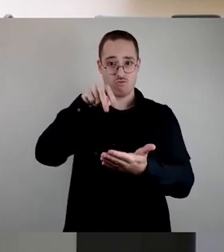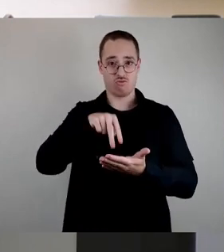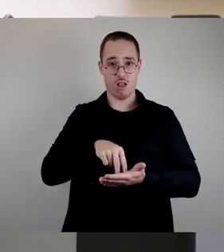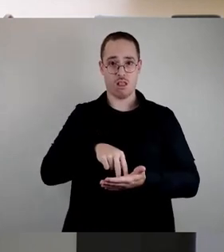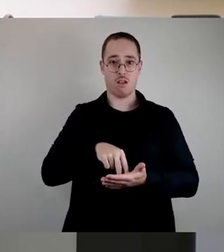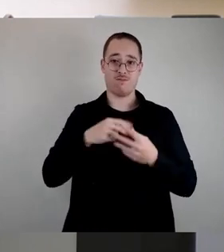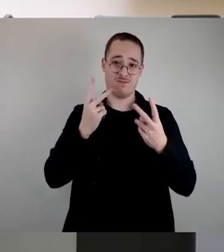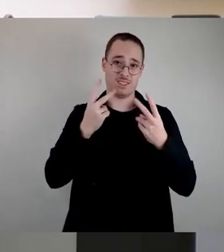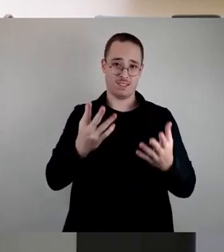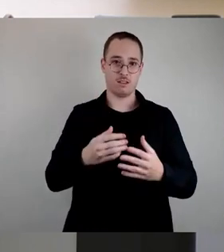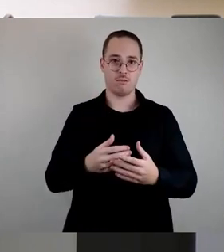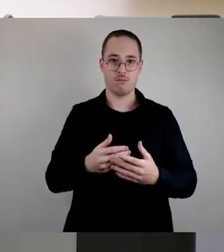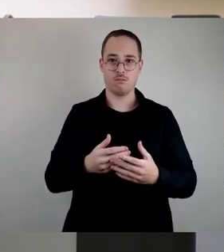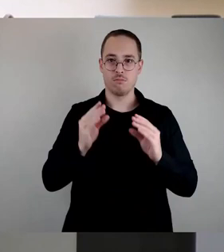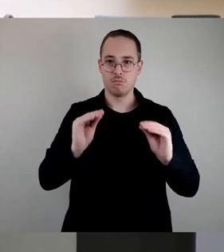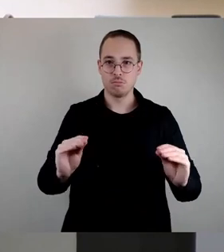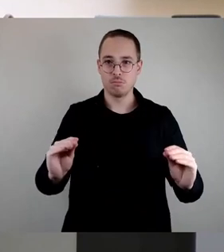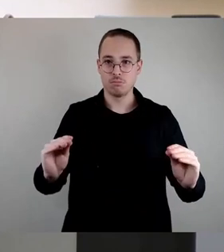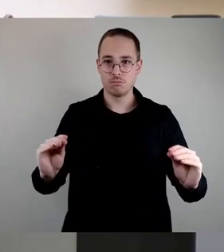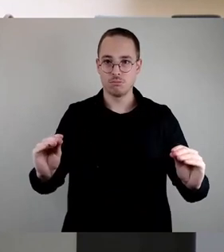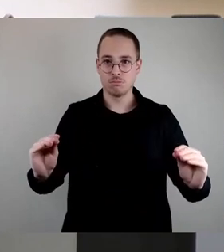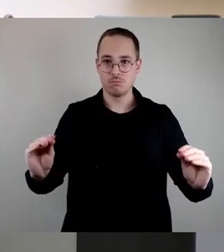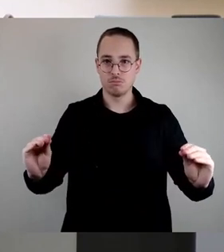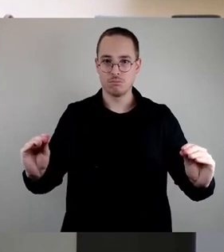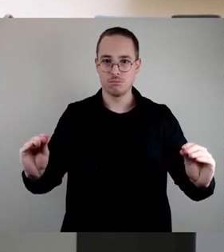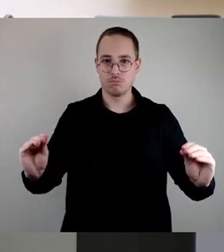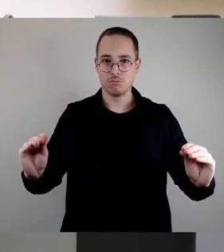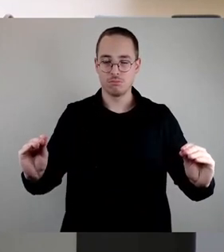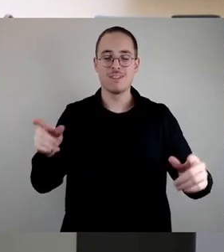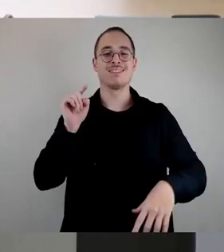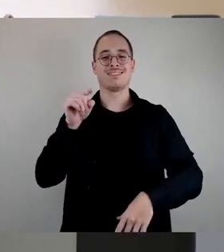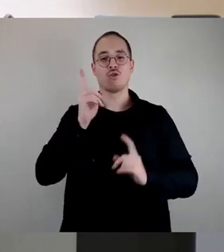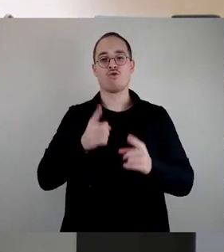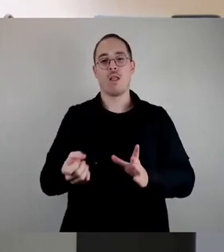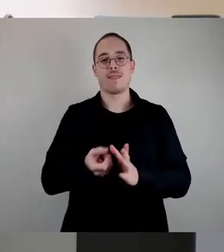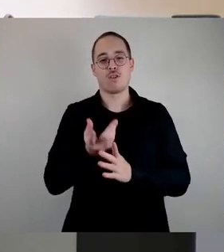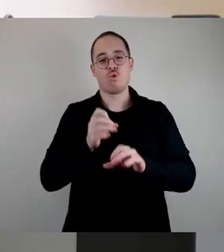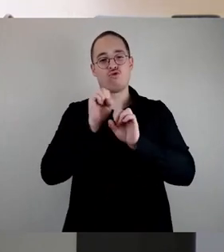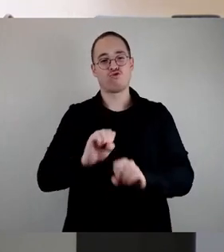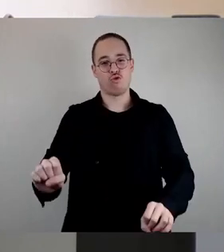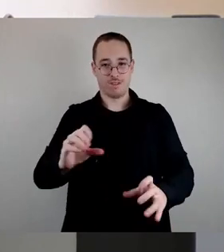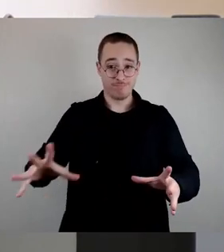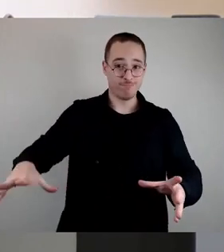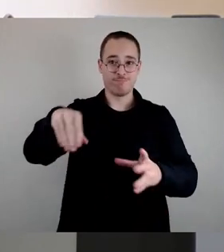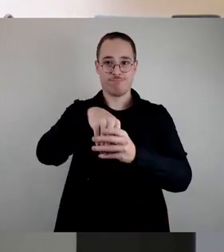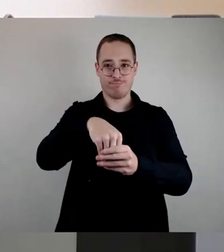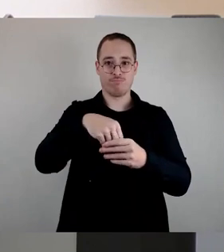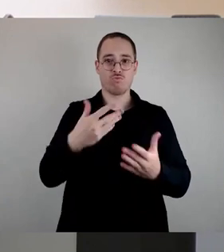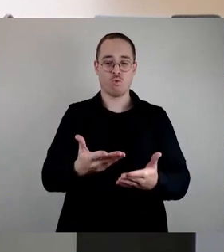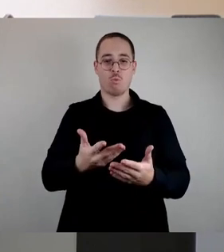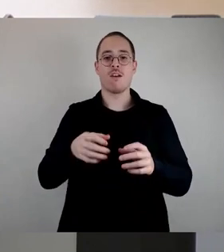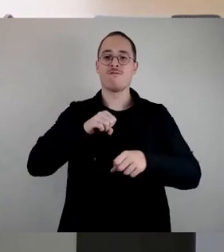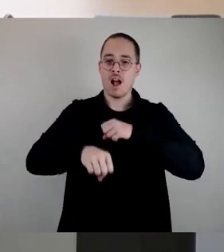den Naturschutz einbeziehen und den Fahrradinitiativen und